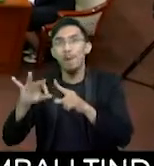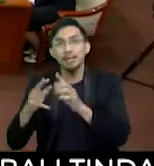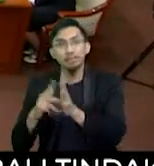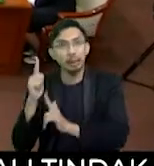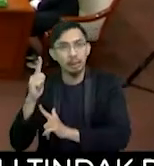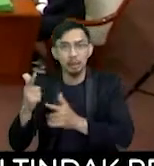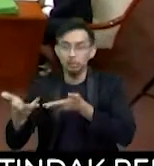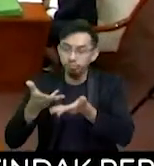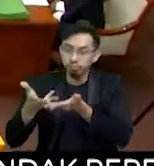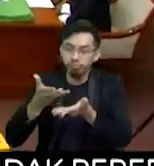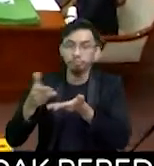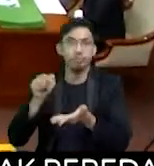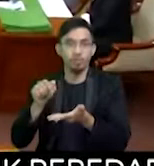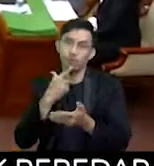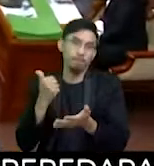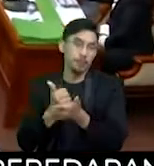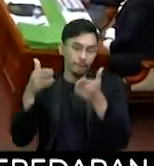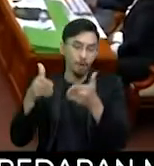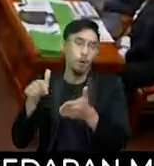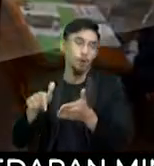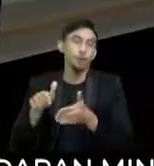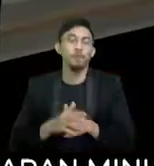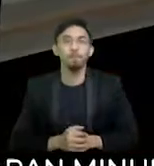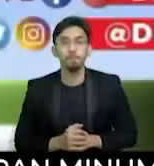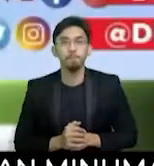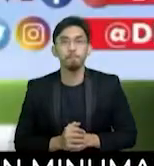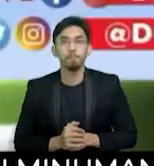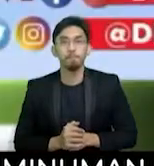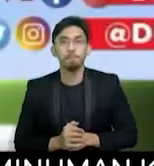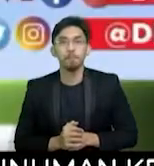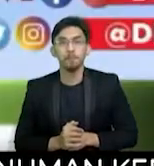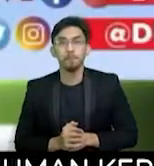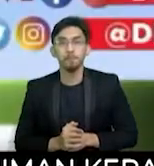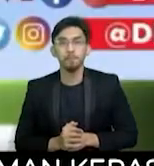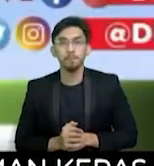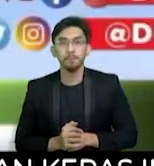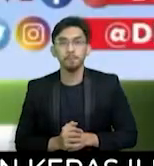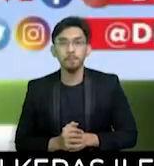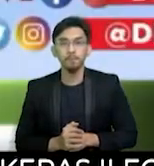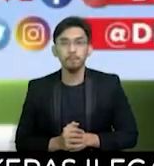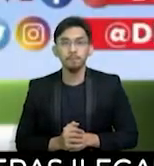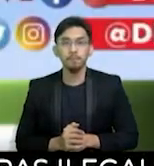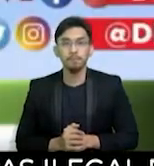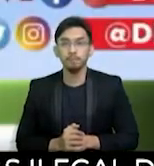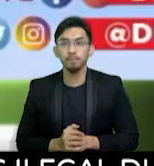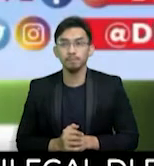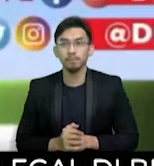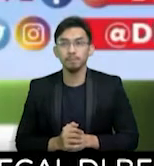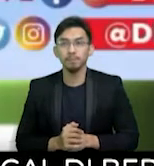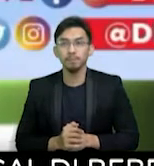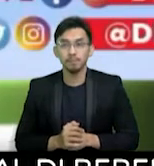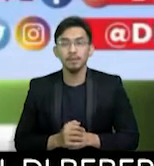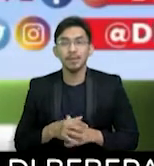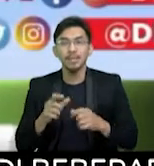jika terpilih nanti cyber Adalah fokus kami berikutnya karena memang